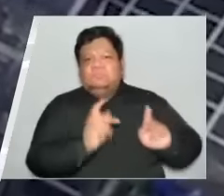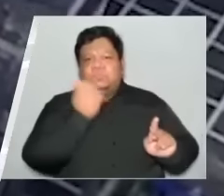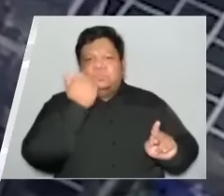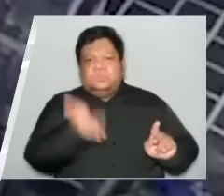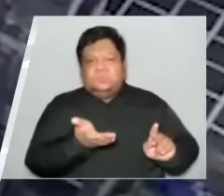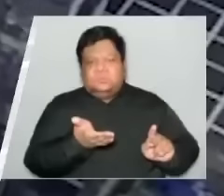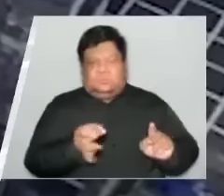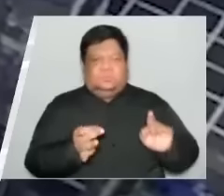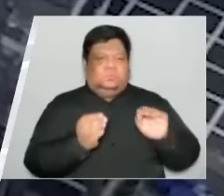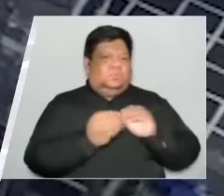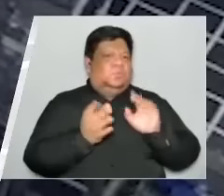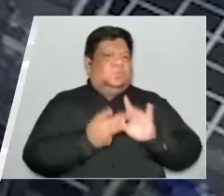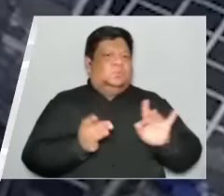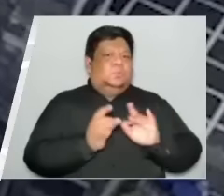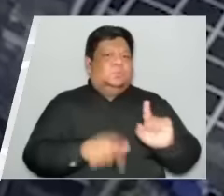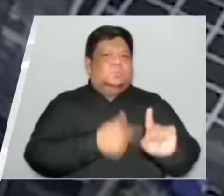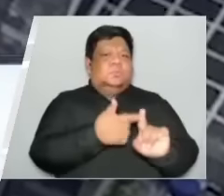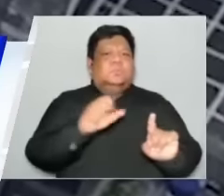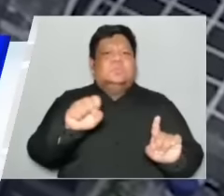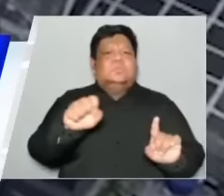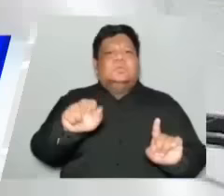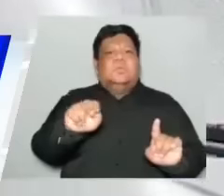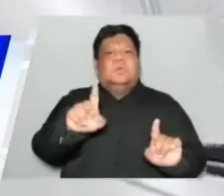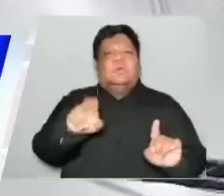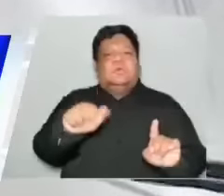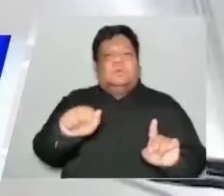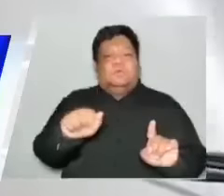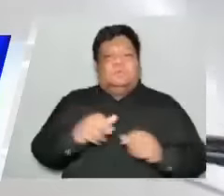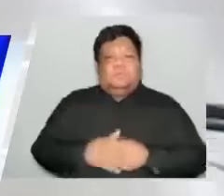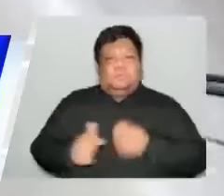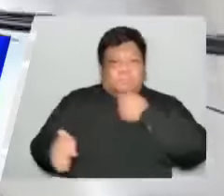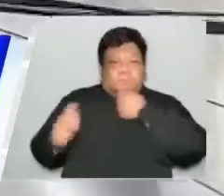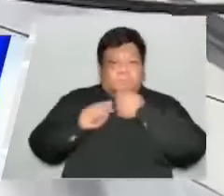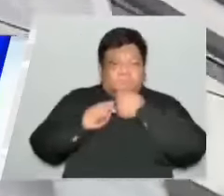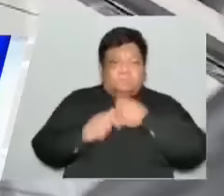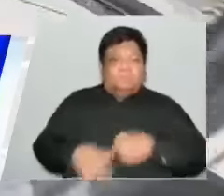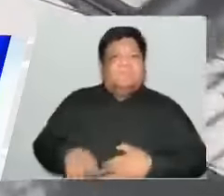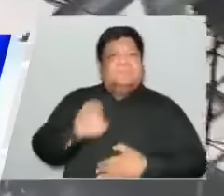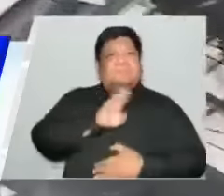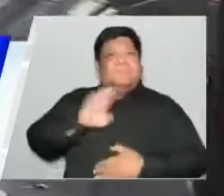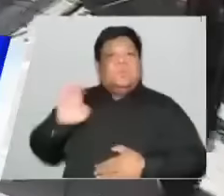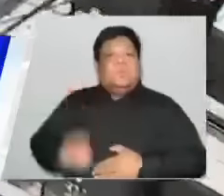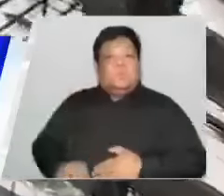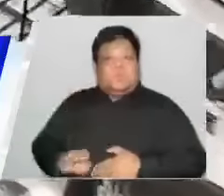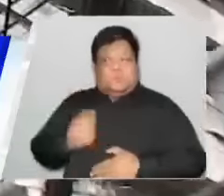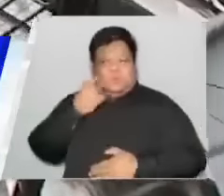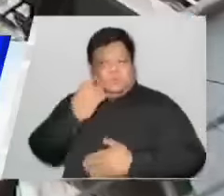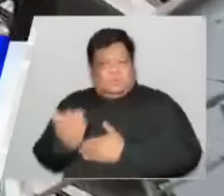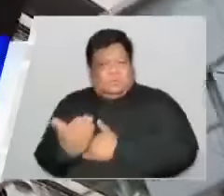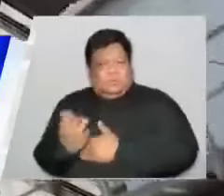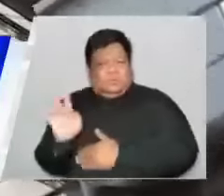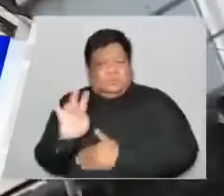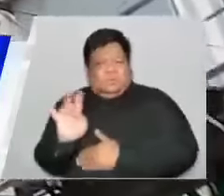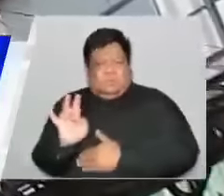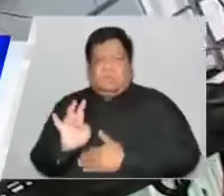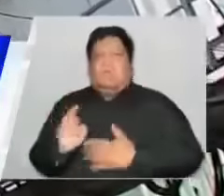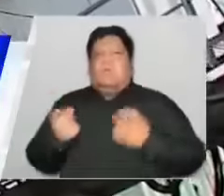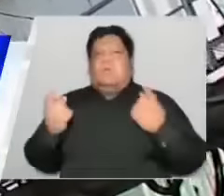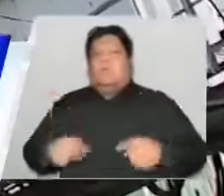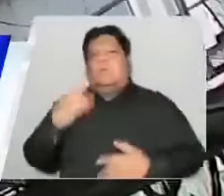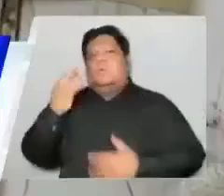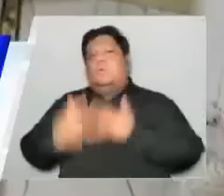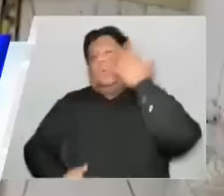Pasado 7 na umaga, isang sunog ang naganap sa Carvajal Street sa Binondo, Manila. Umabot ito sa second alarm hanggang sa madeklarang